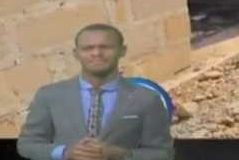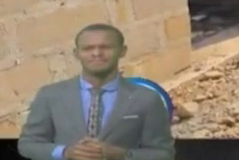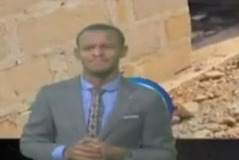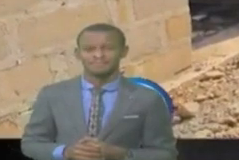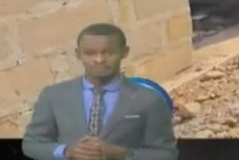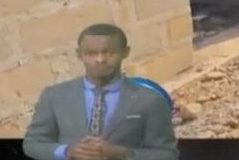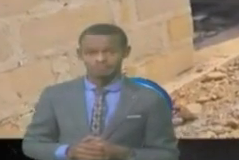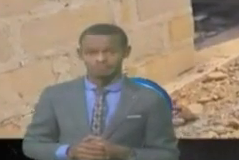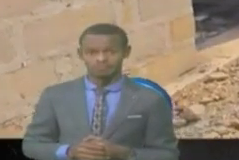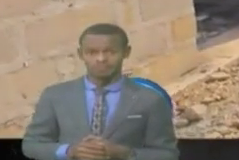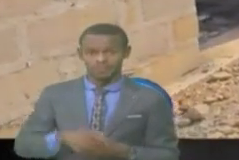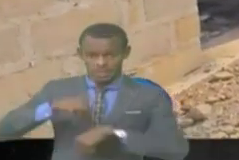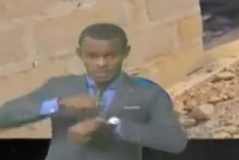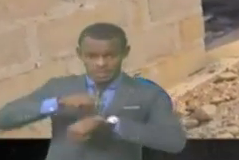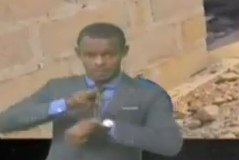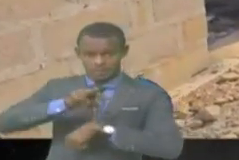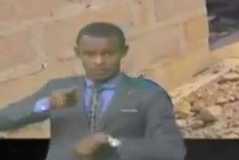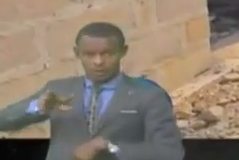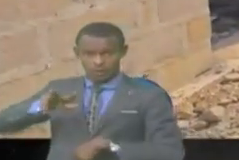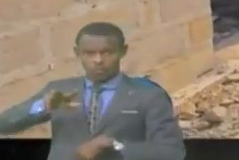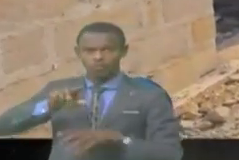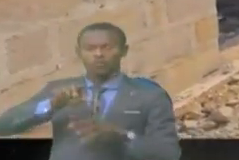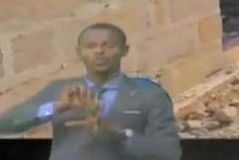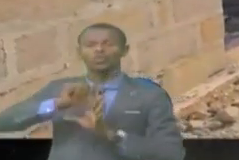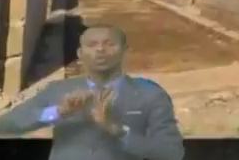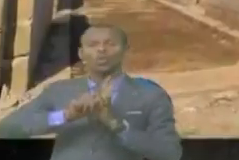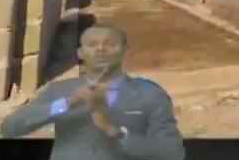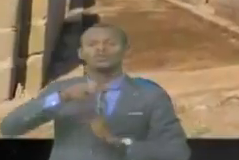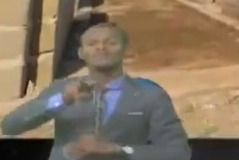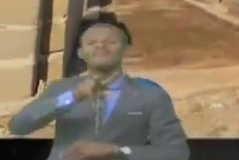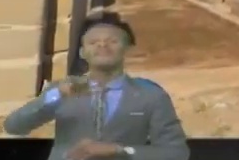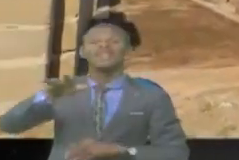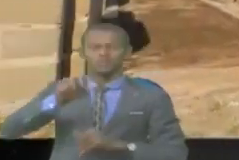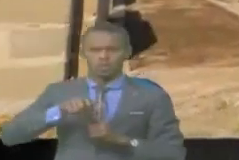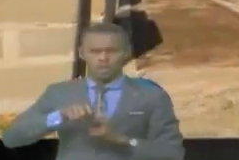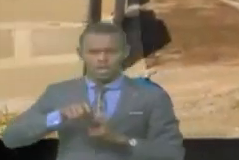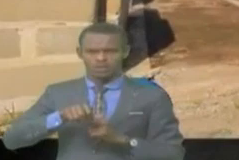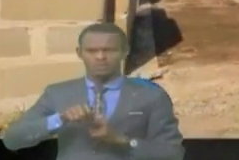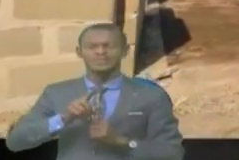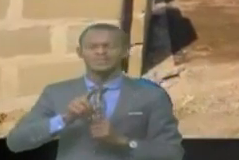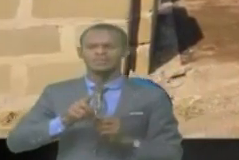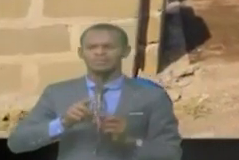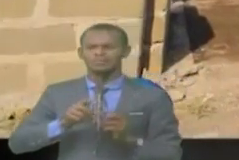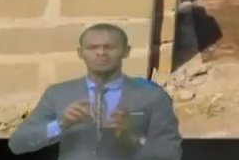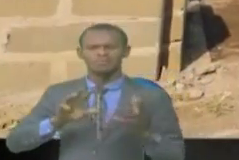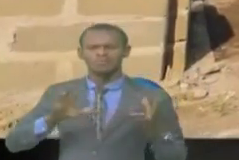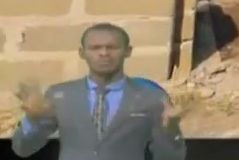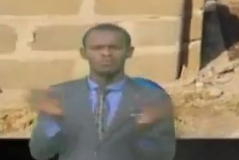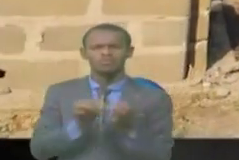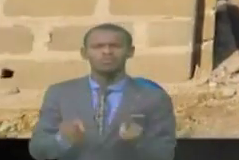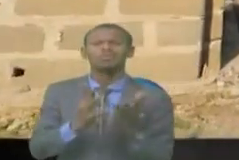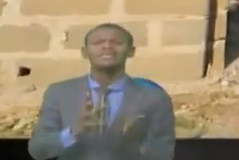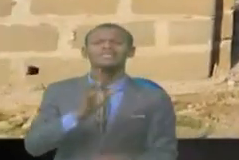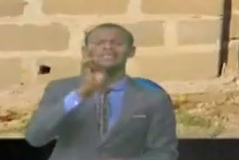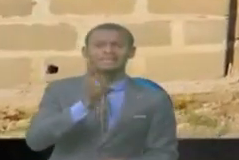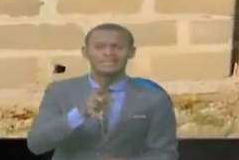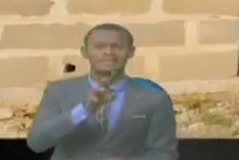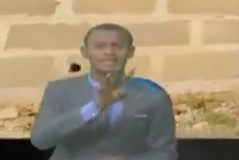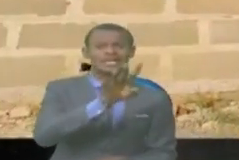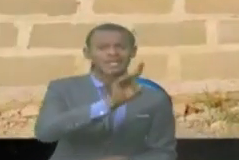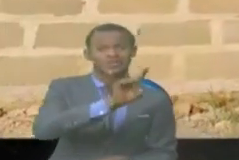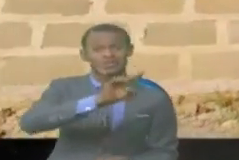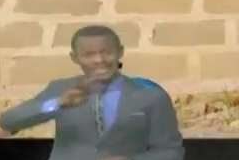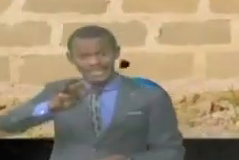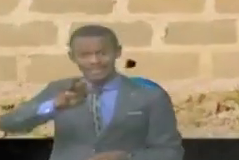du 23 août 2023, sur les 764 infrastructures prévues, le PNUD a réalisé